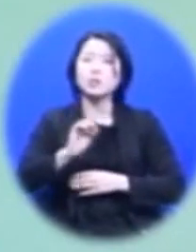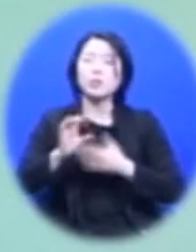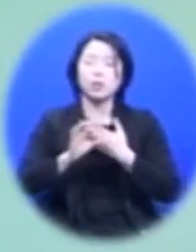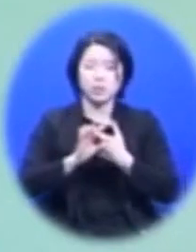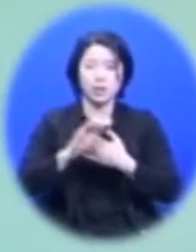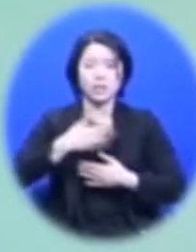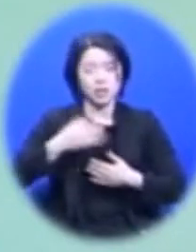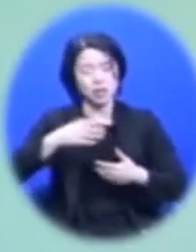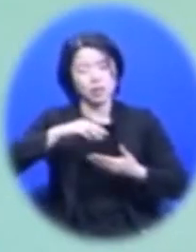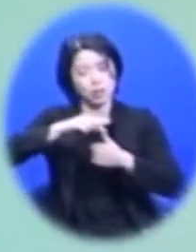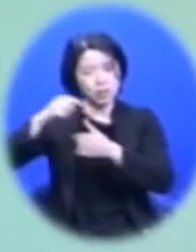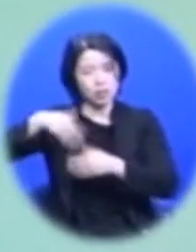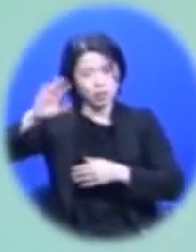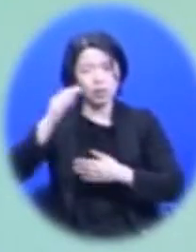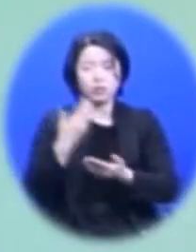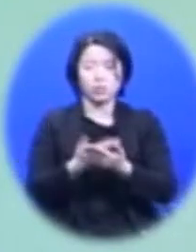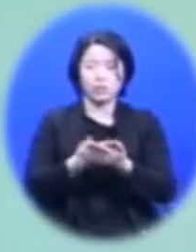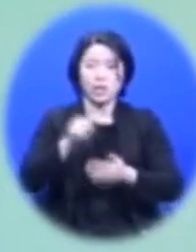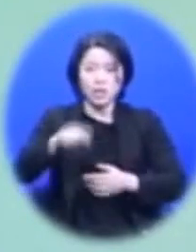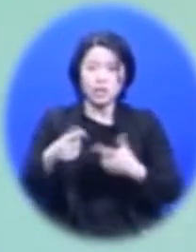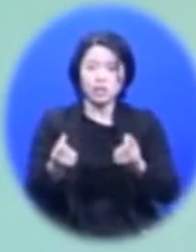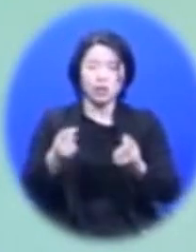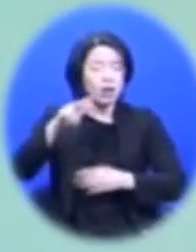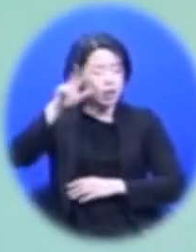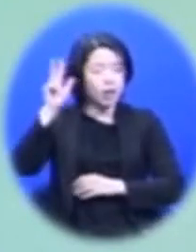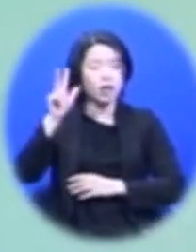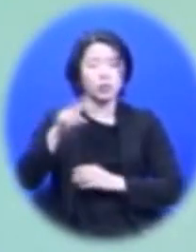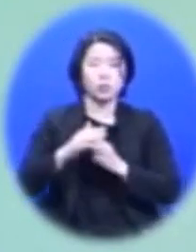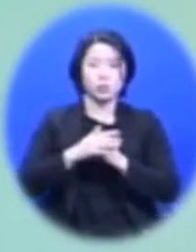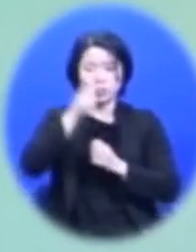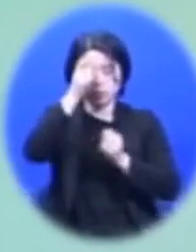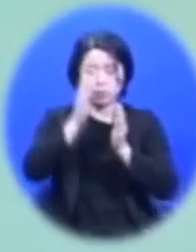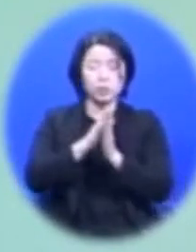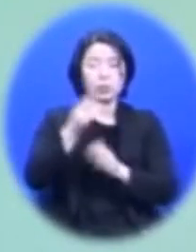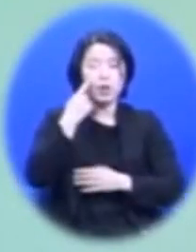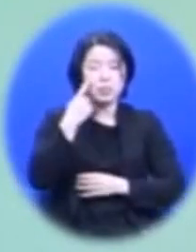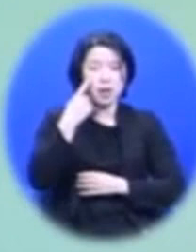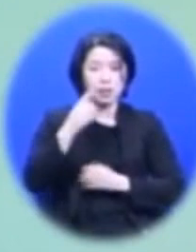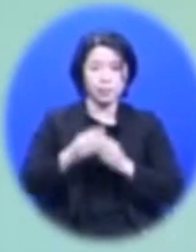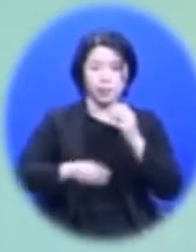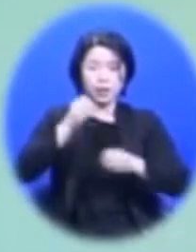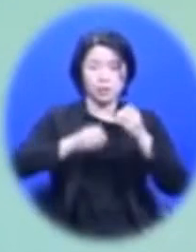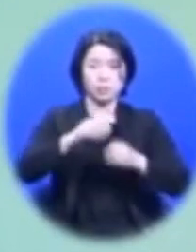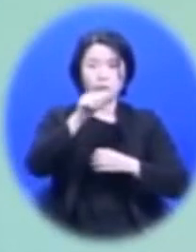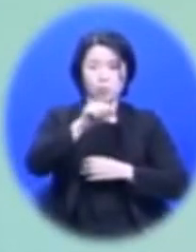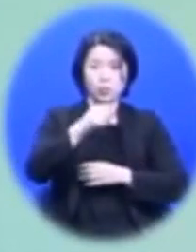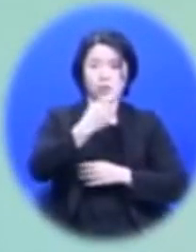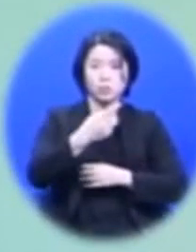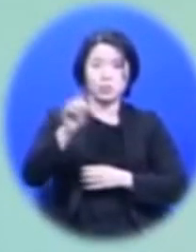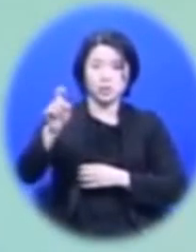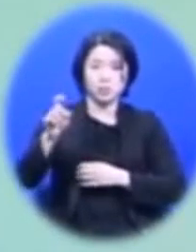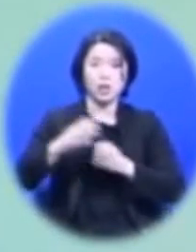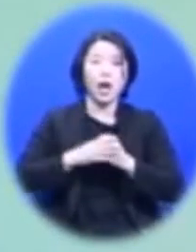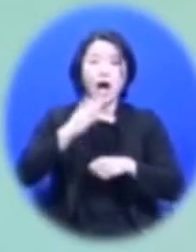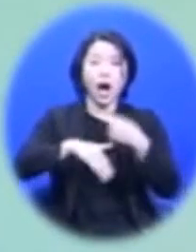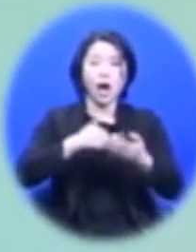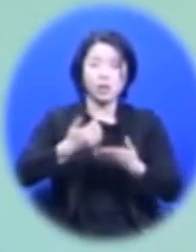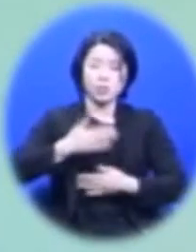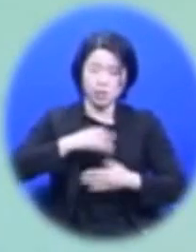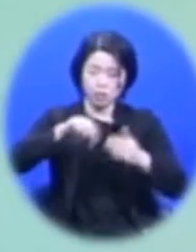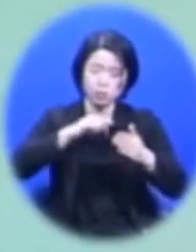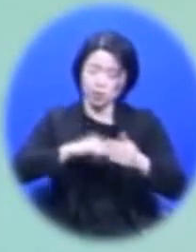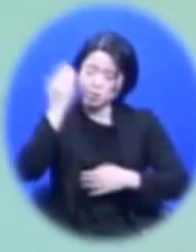주세요. 이런 각오로 기도해 보세요. 다윗이 시편 51편 10절에 하나님이여 내 속에 정한